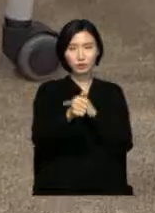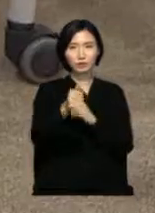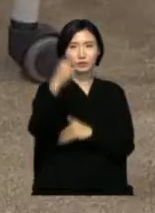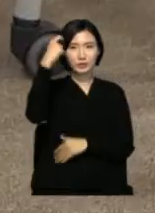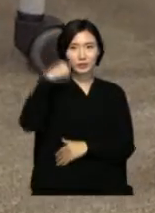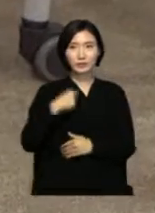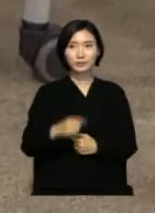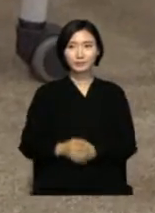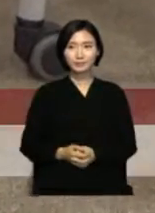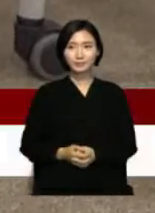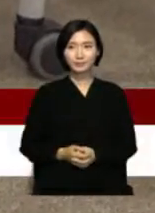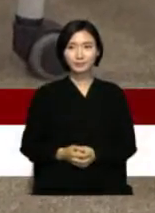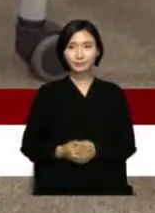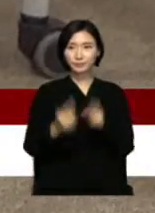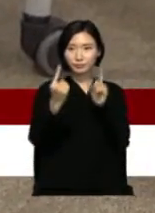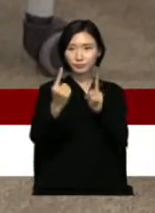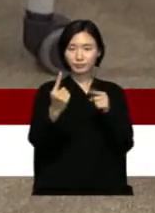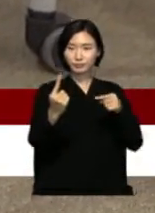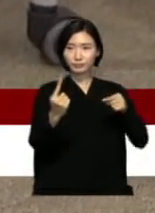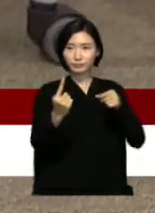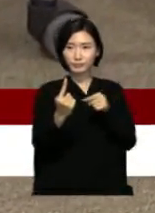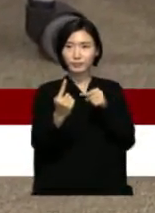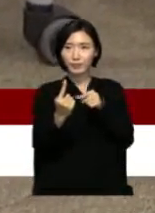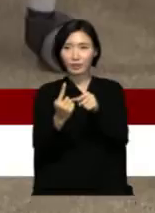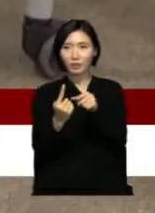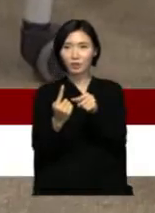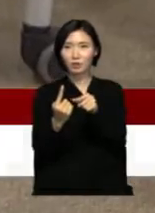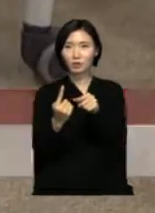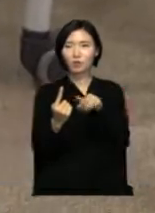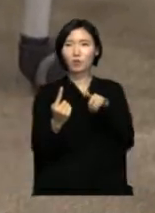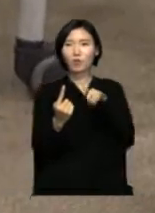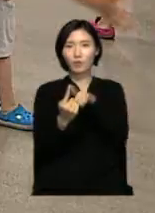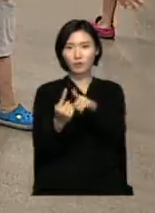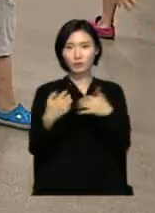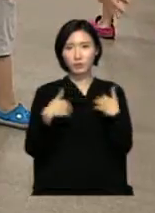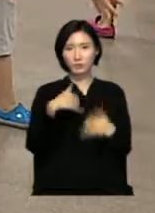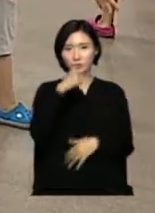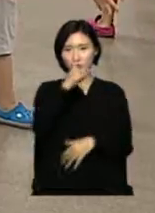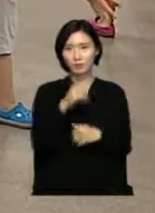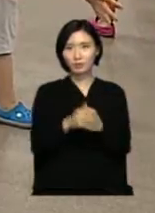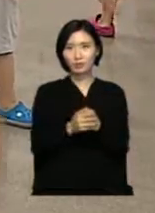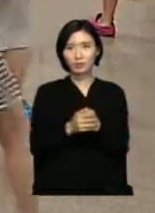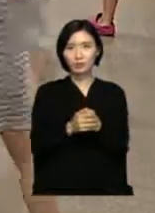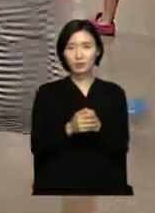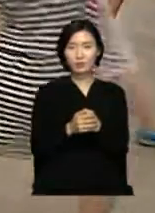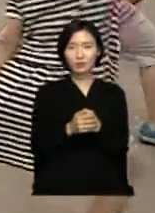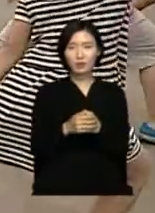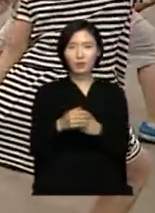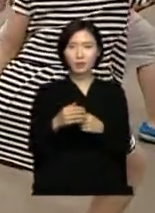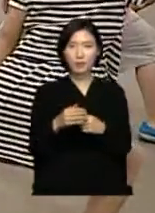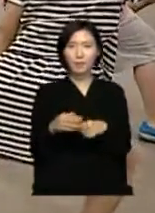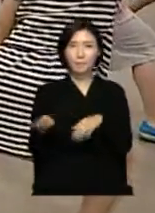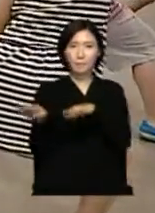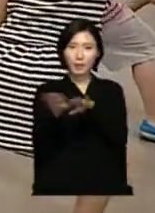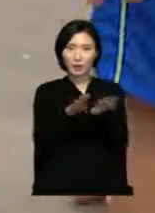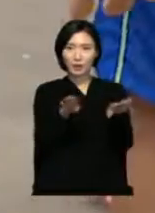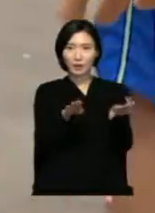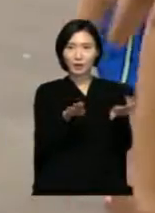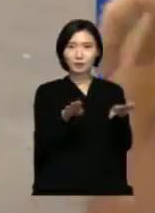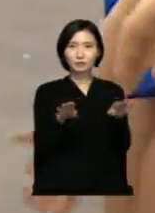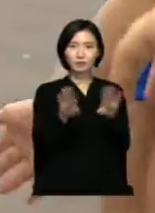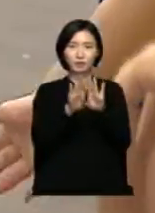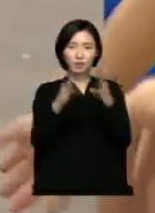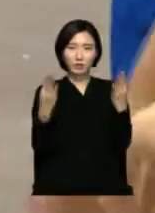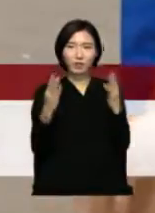같습니다 상대방을 찌르면서 공격하는게 밌 성북구가 매 방학마다 개최하고 있는 어린